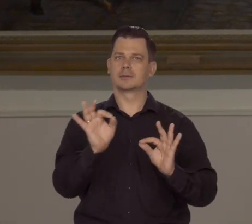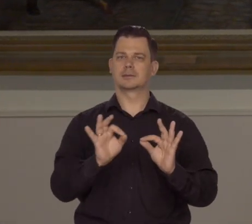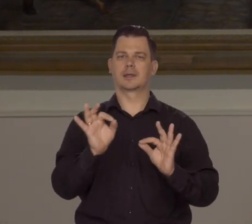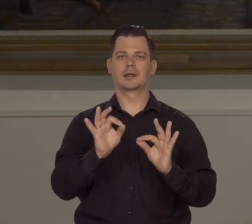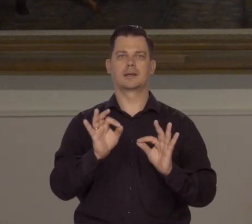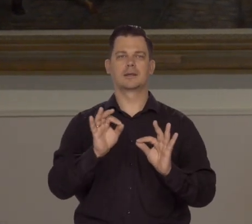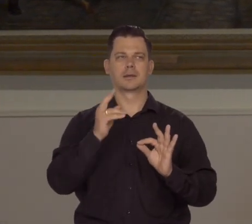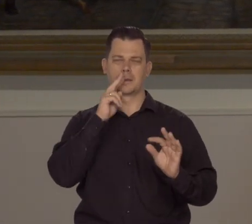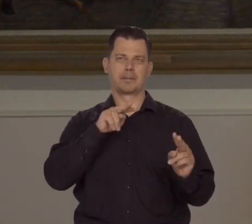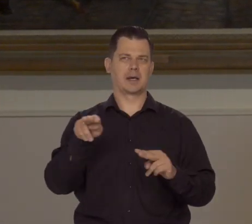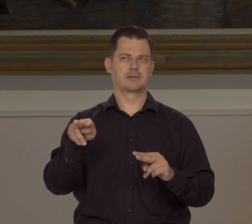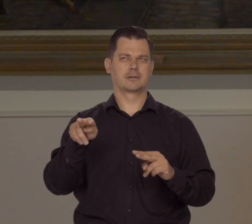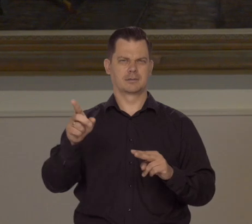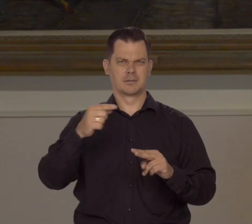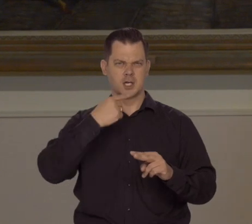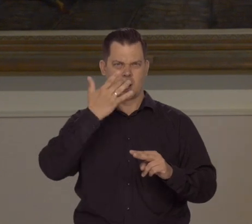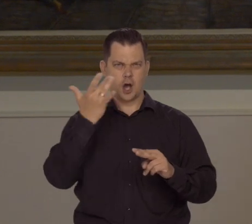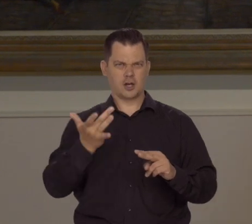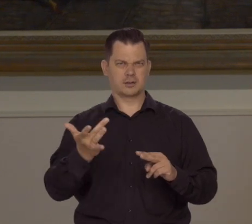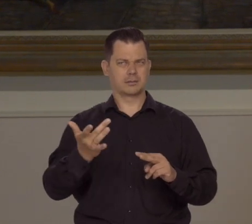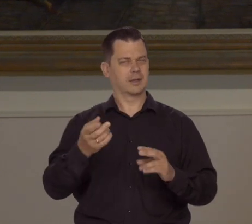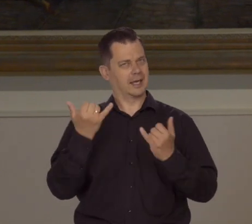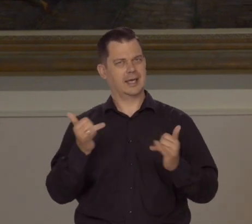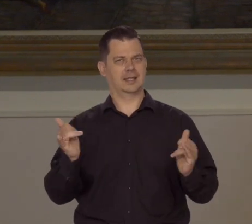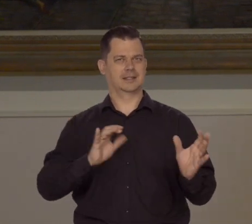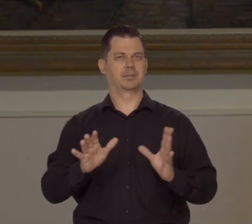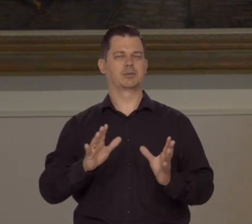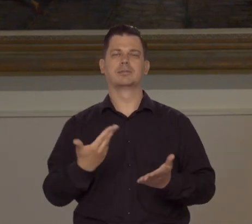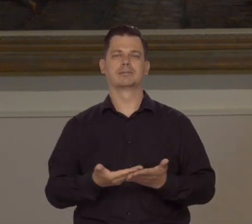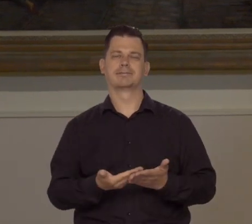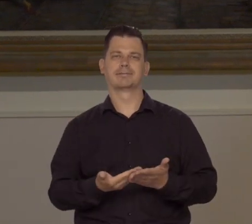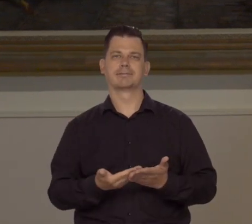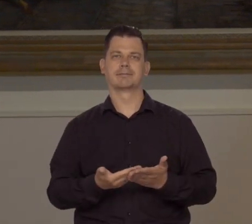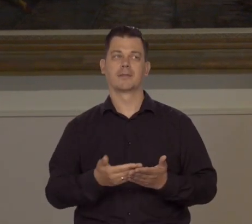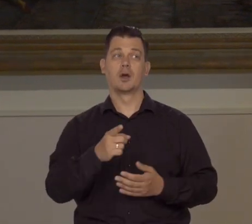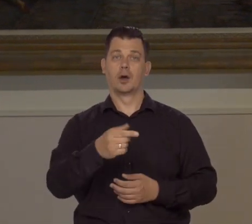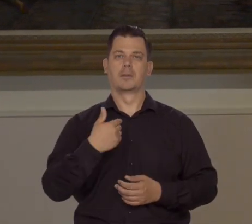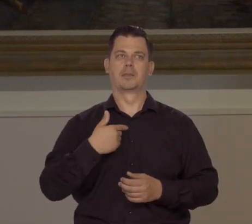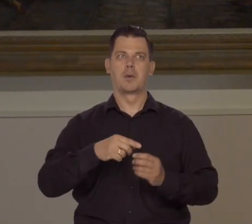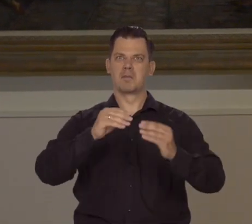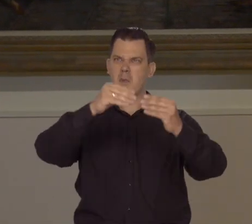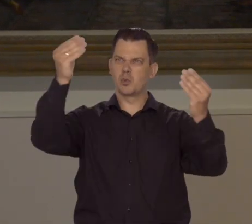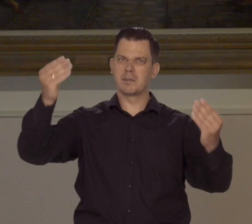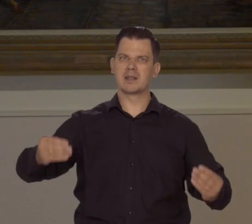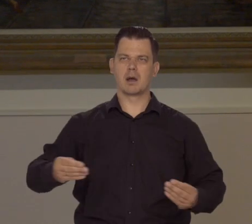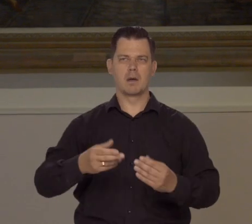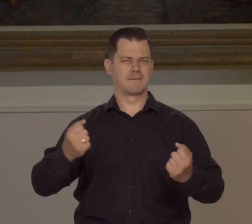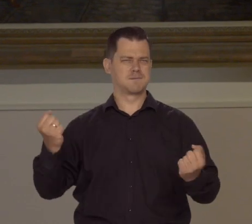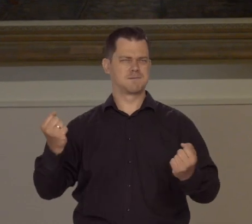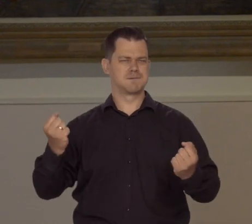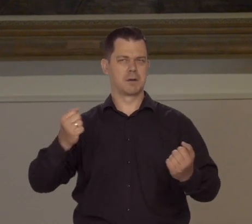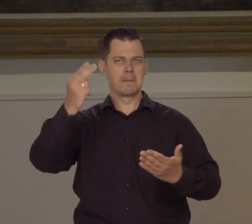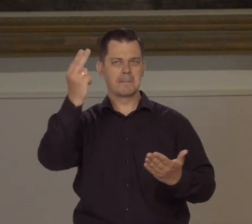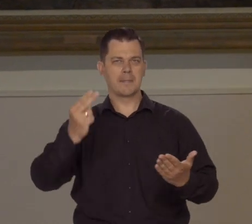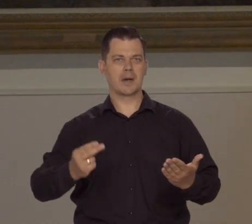szansą na spojrzenie na nie w inny, świeży sposób, to relacja między monumentalnymi,